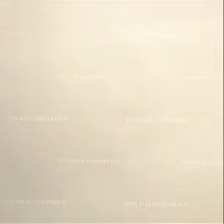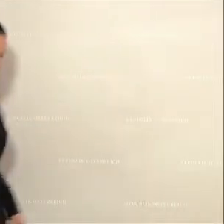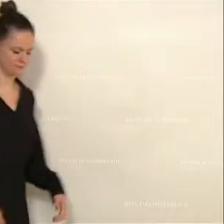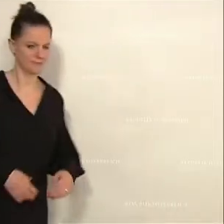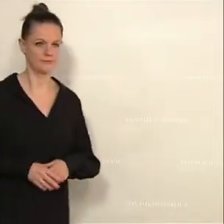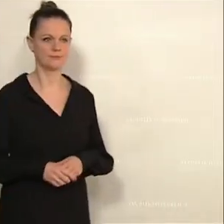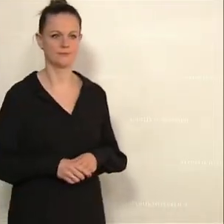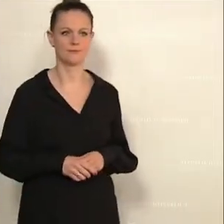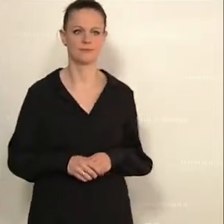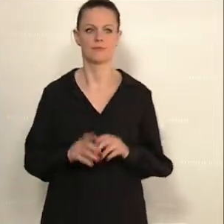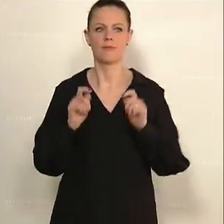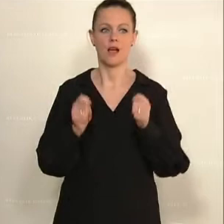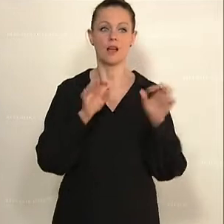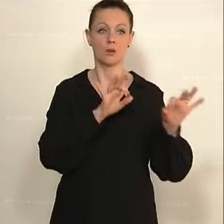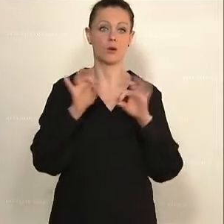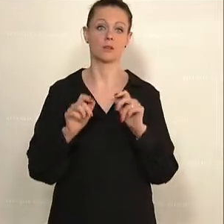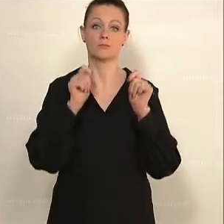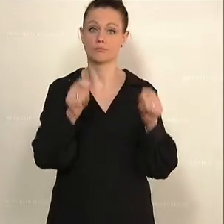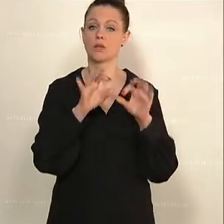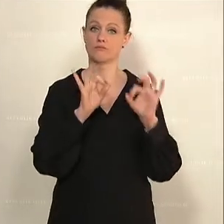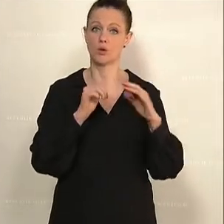Der Energiekostenausgleich wird ein